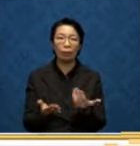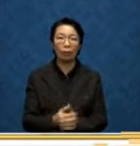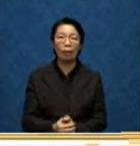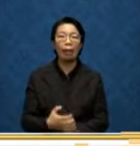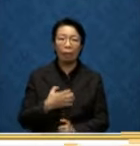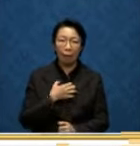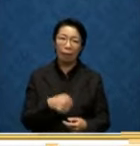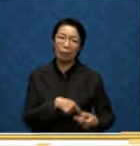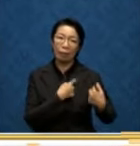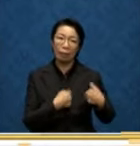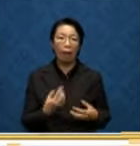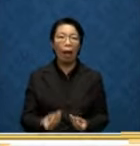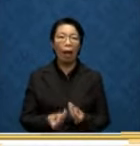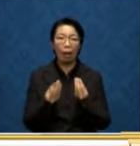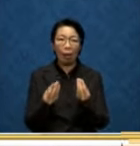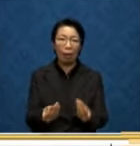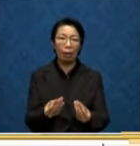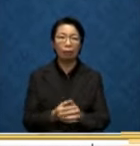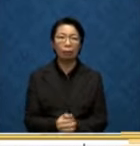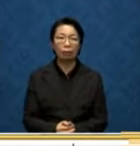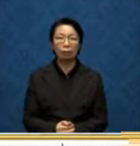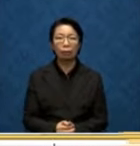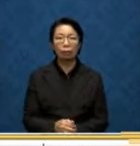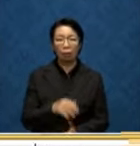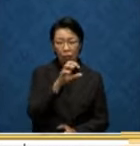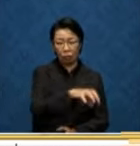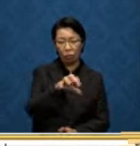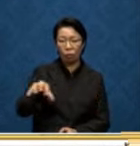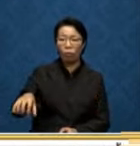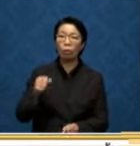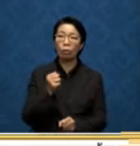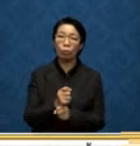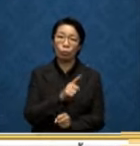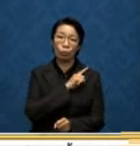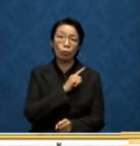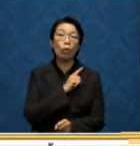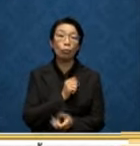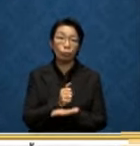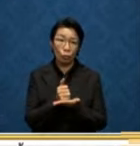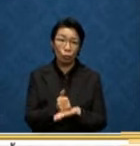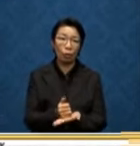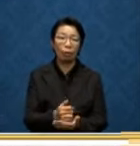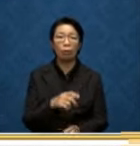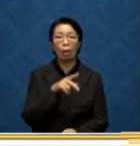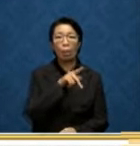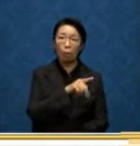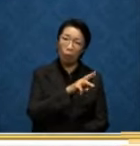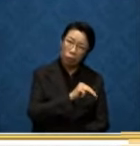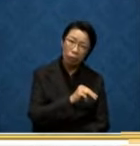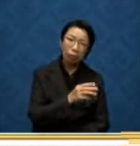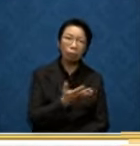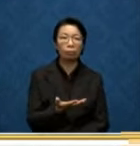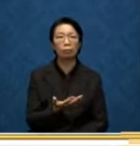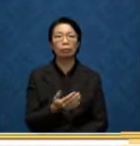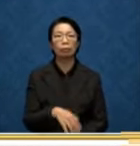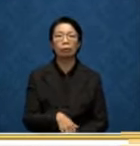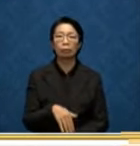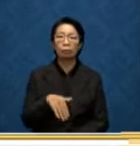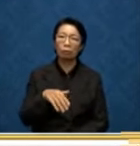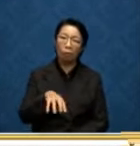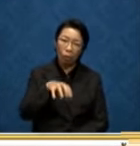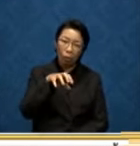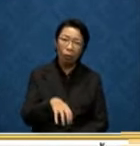จกับทุกหน่วยงานที่มีส่วนเกี่ยวข้องทางพม.ก็ดีผู้ที่มาชี้แจงก็ดีนะ